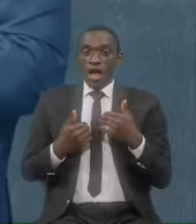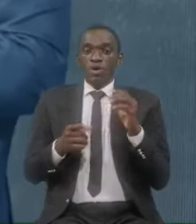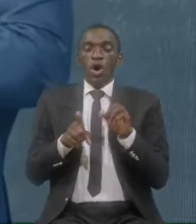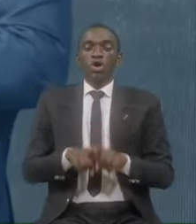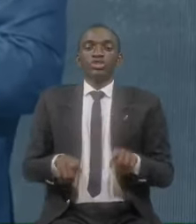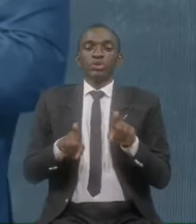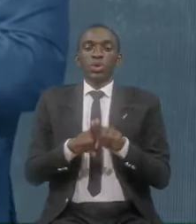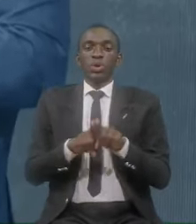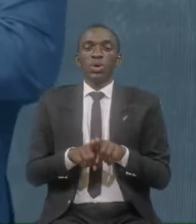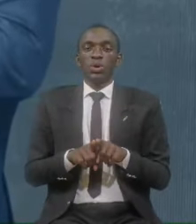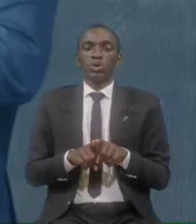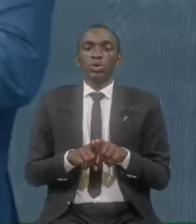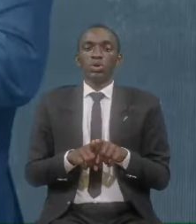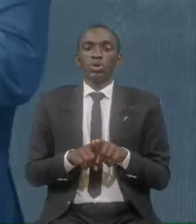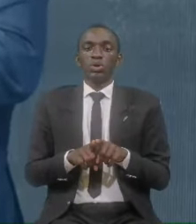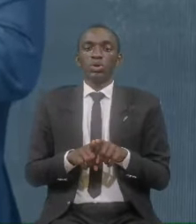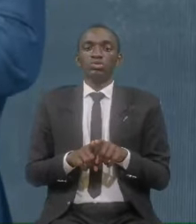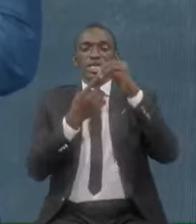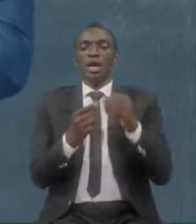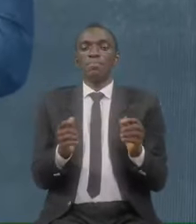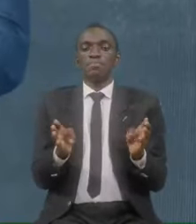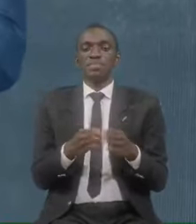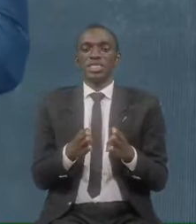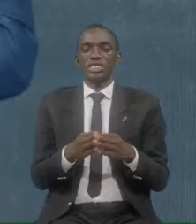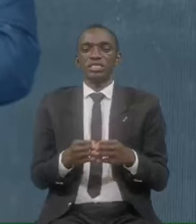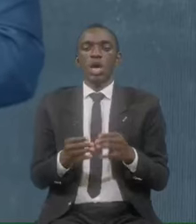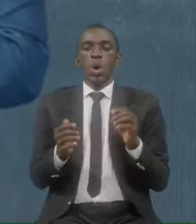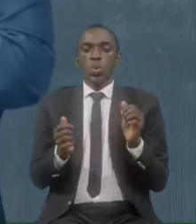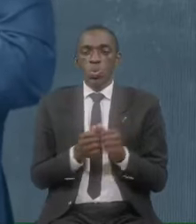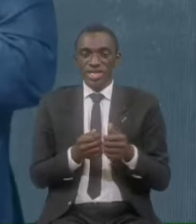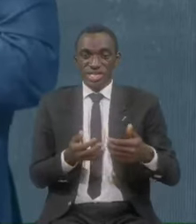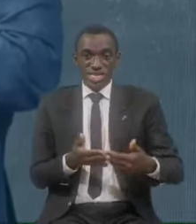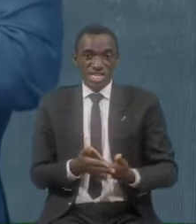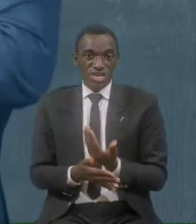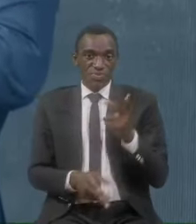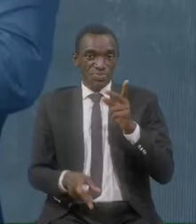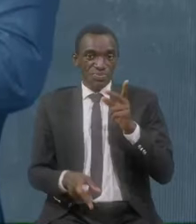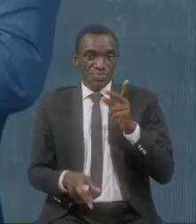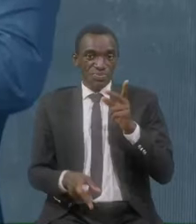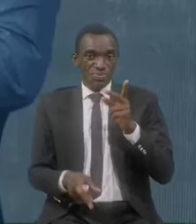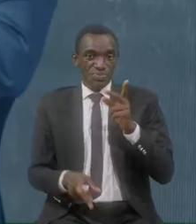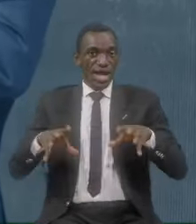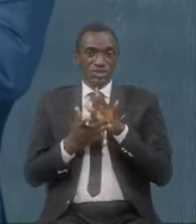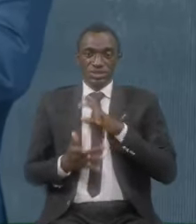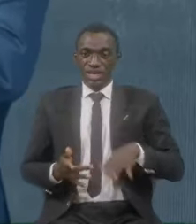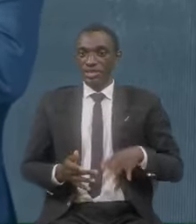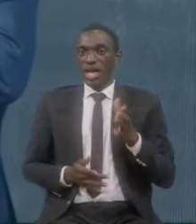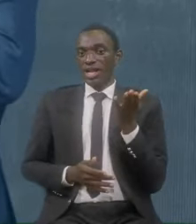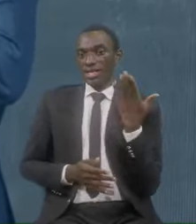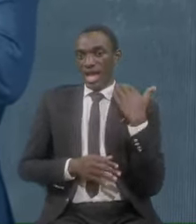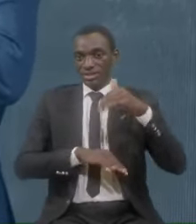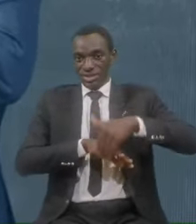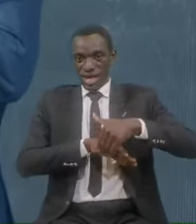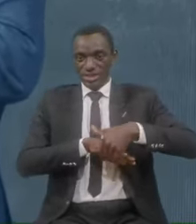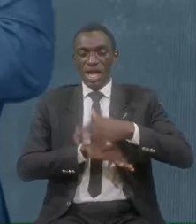Il y aura également une réunion spéciale avec les nouveaux convertis d'hier